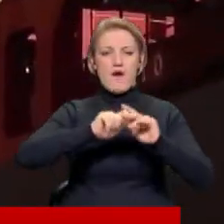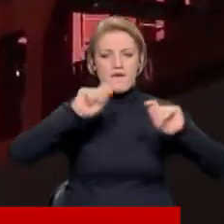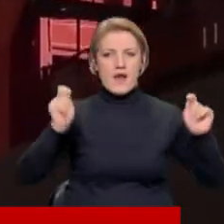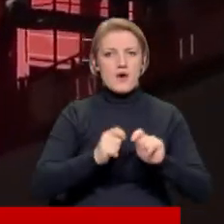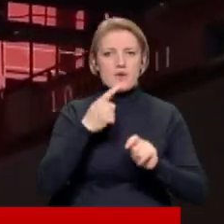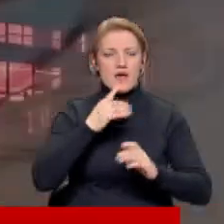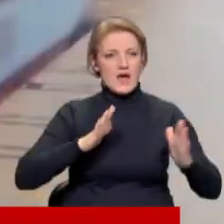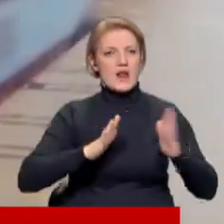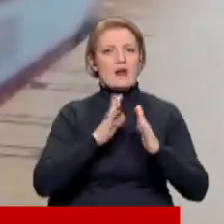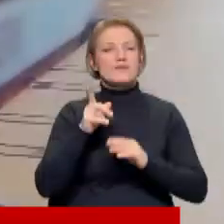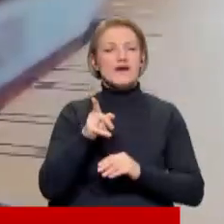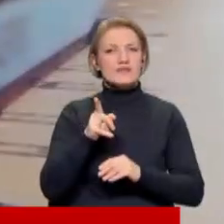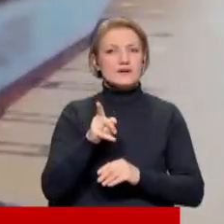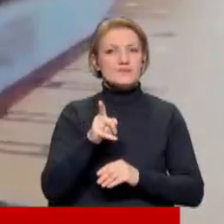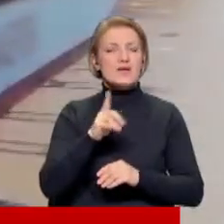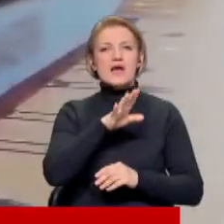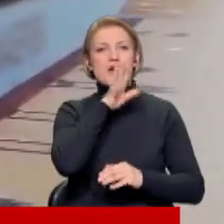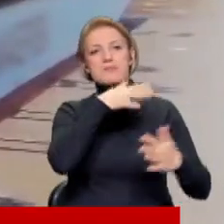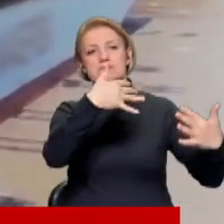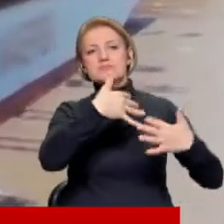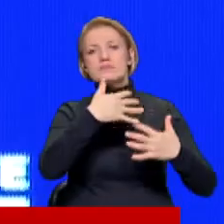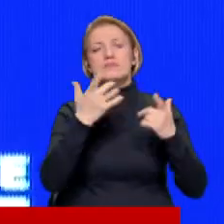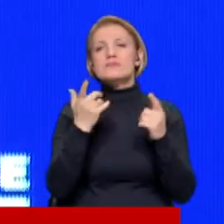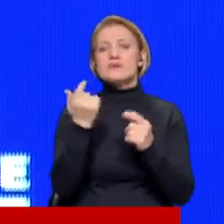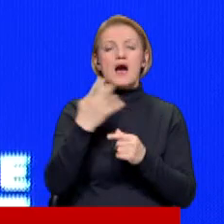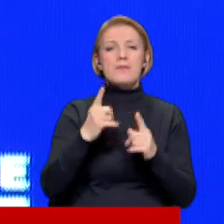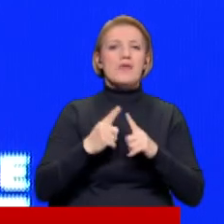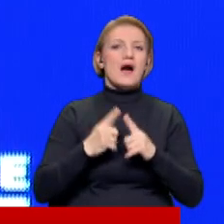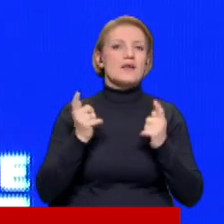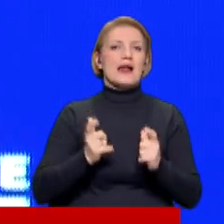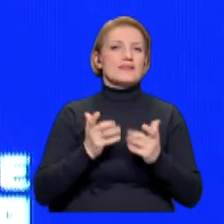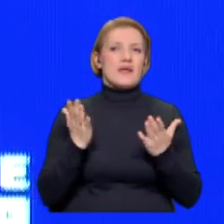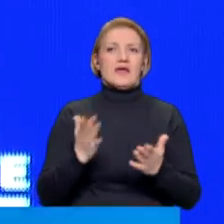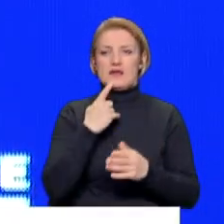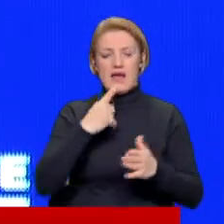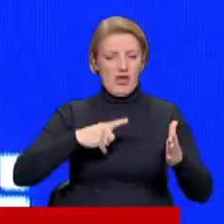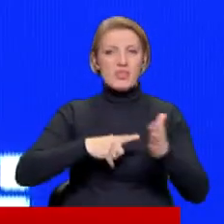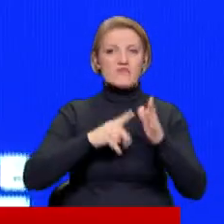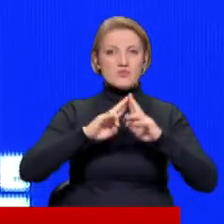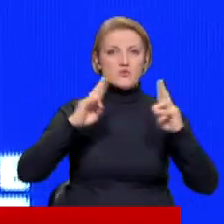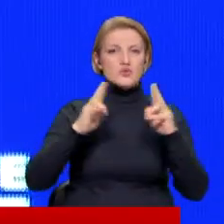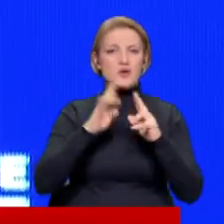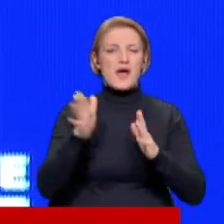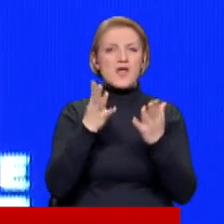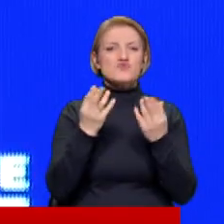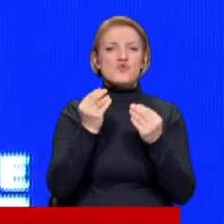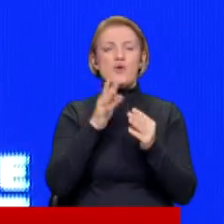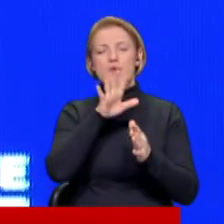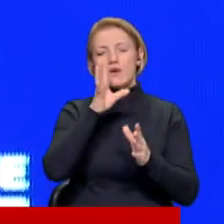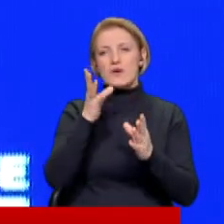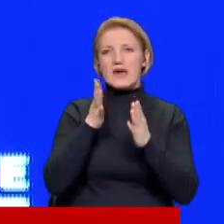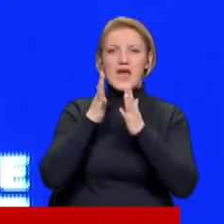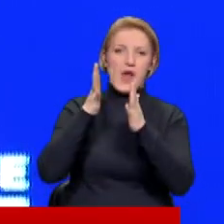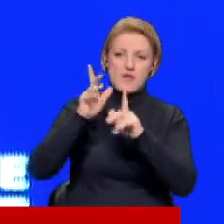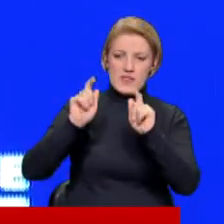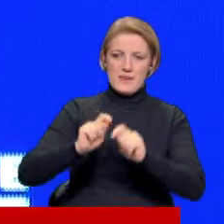ise ihracat Tamam ama Peki ithalat rakamları nerede diye sordu hedefimiz Türkiye'nin dünyanın en çok ihracat